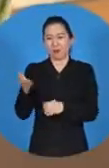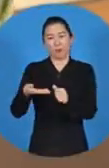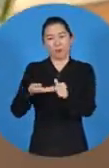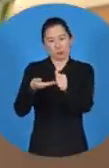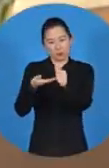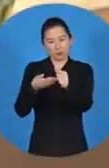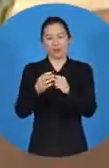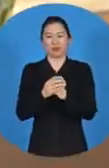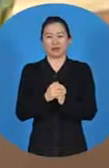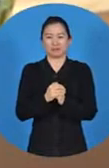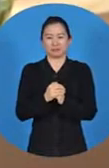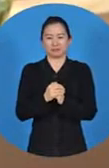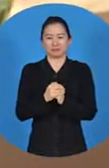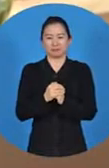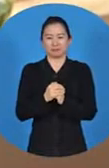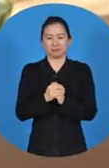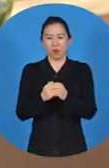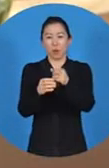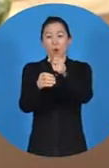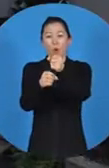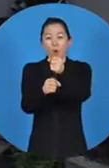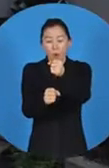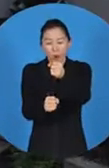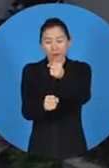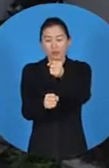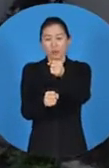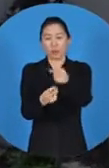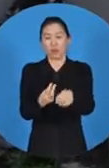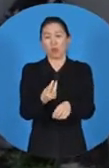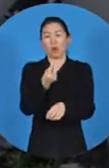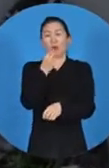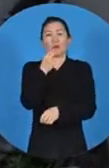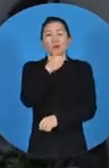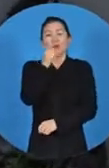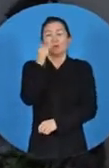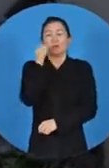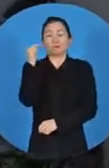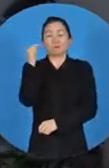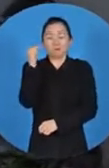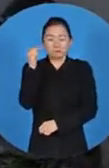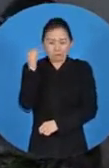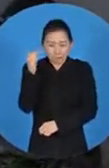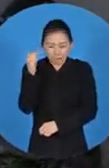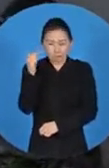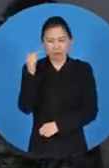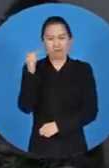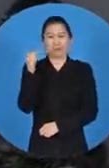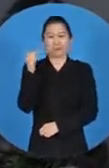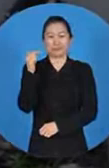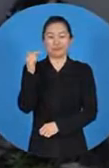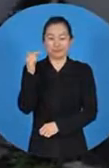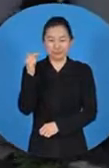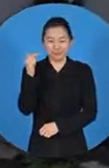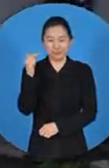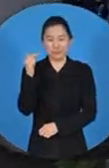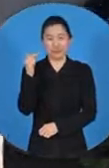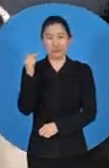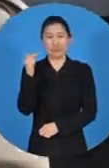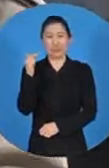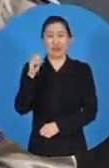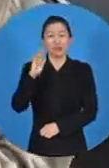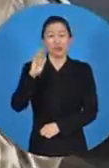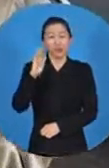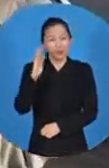の甘さもそうなんですけども、うん、ほうれん草がすごい際立って、はい、 そうですね、今日多めに入れました。 多いですよね。そうですよ